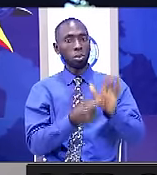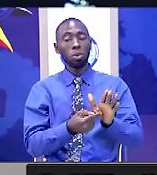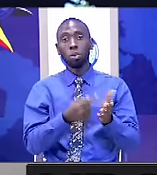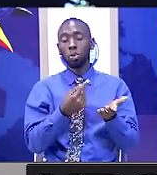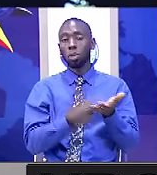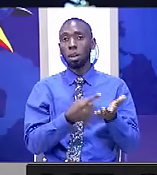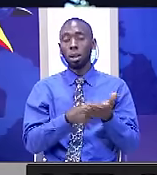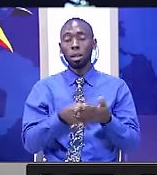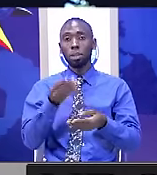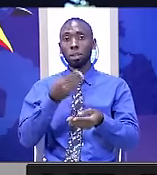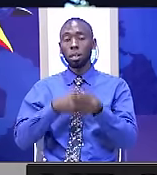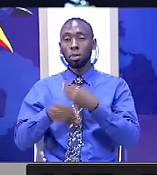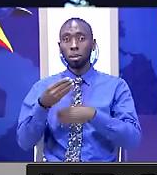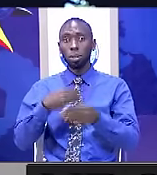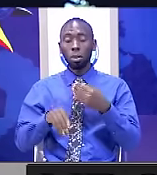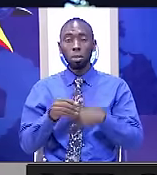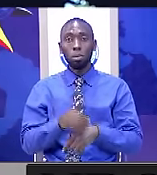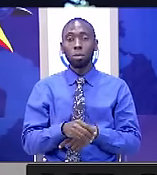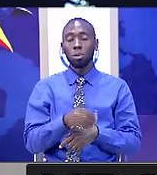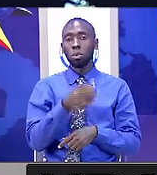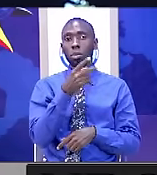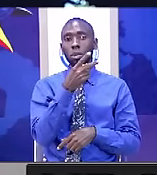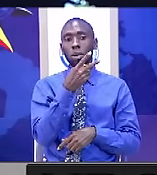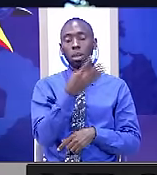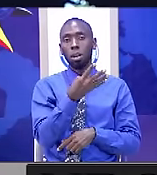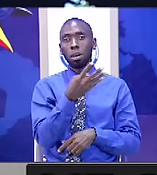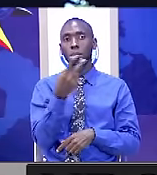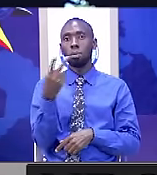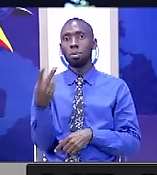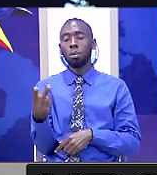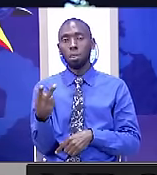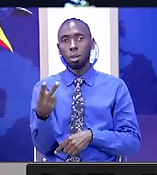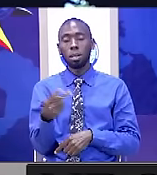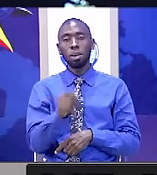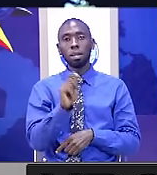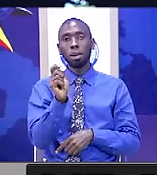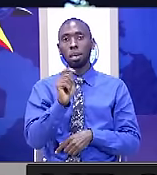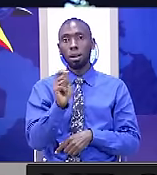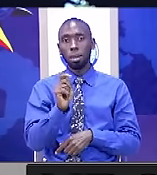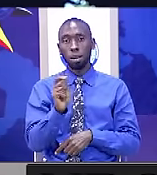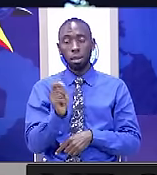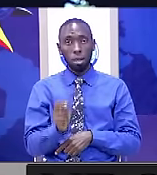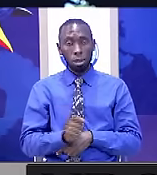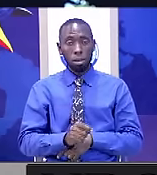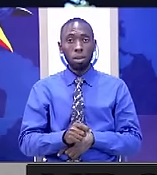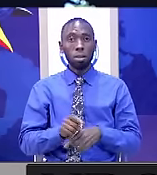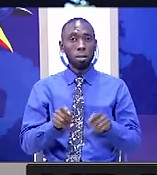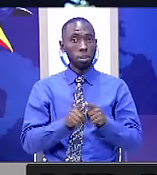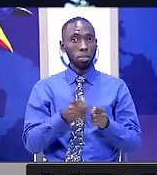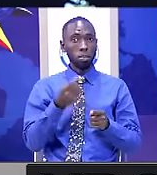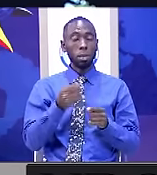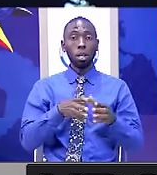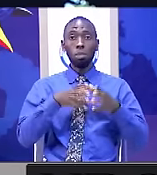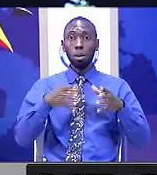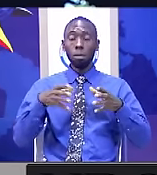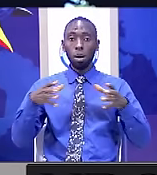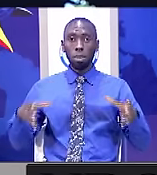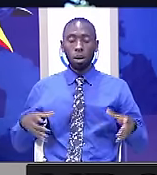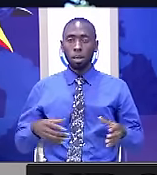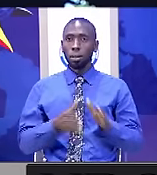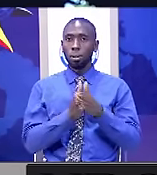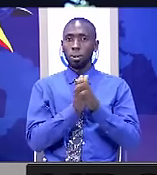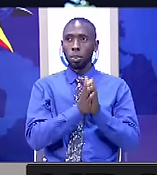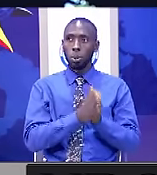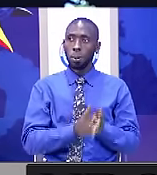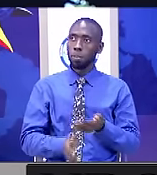42 na era ne sente ezivaamu ne zeeyongera. Omusasi waffe Fatia Nassali yagoberedde ensonga